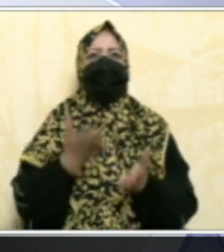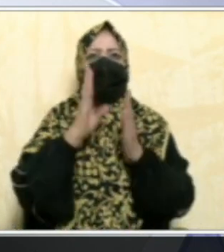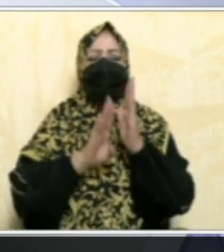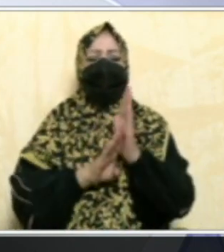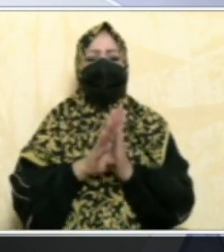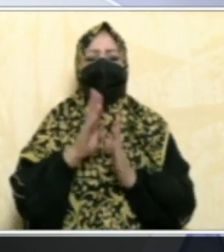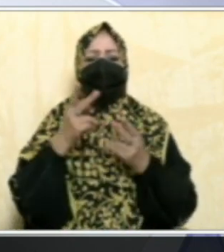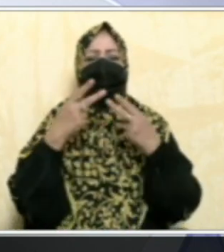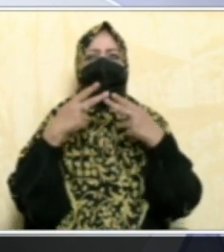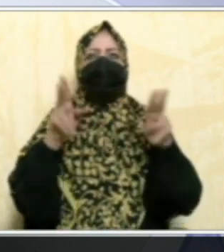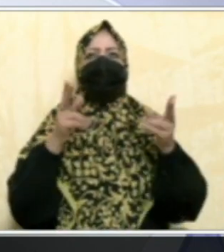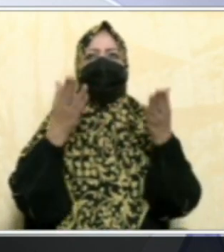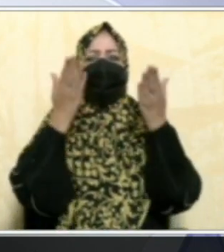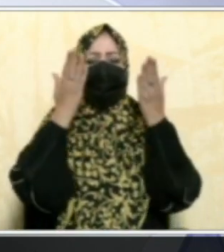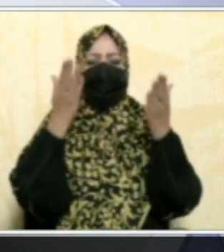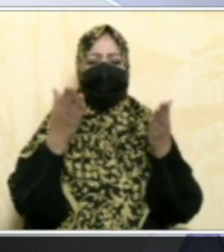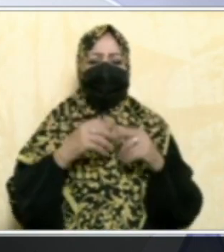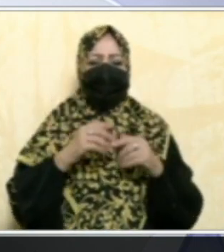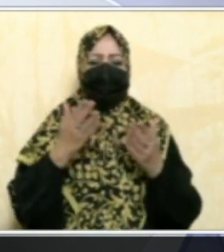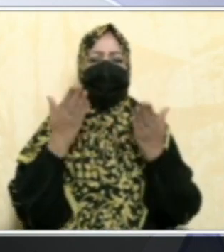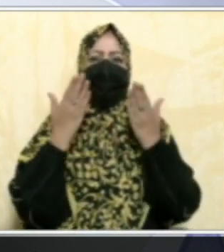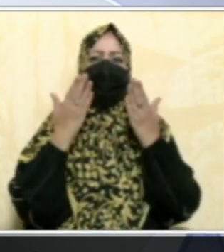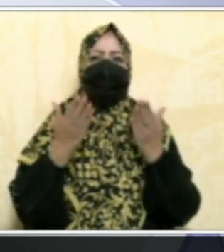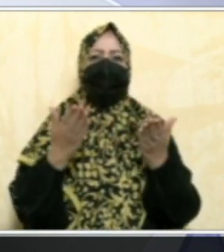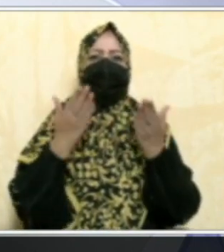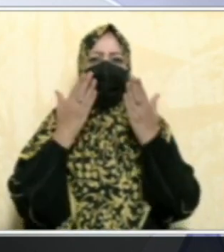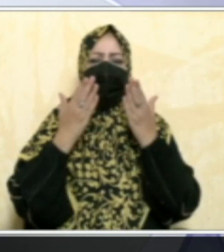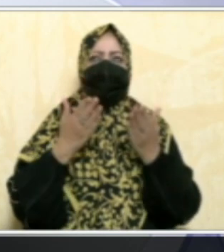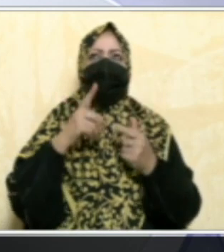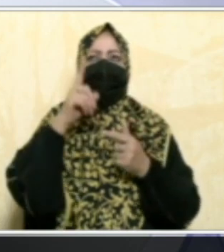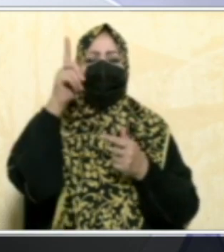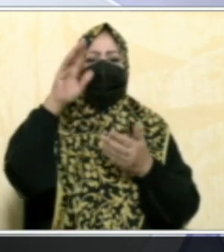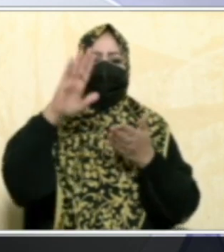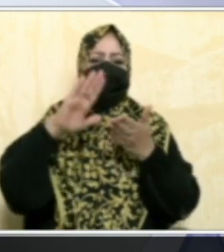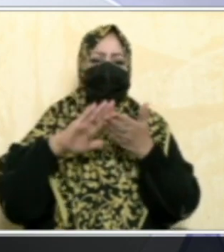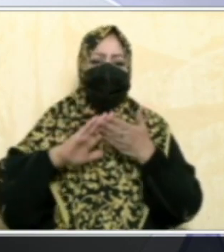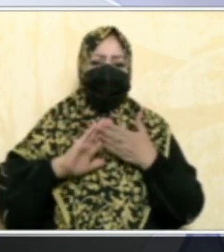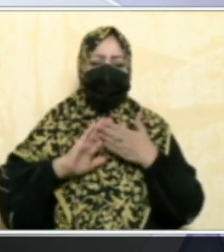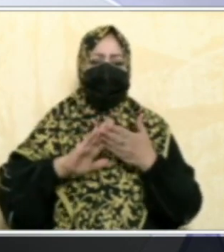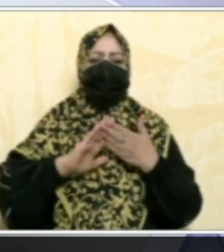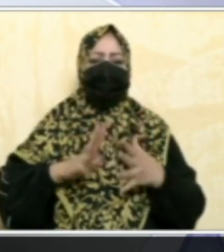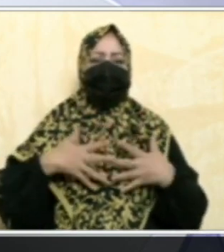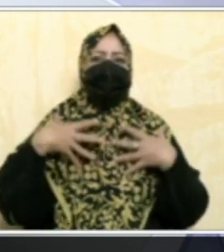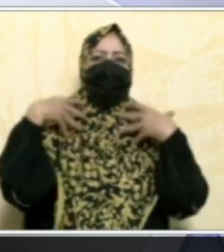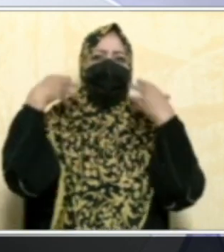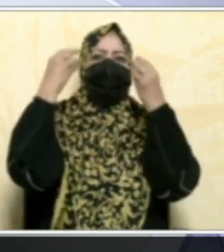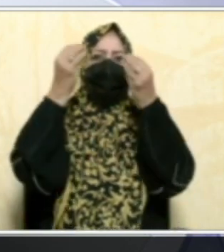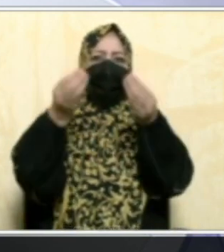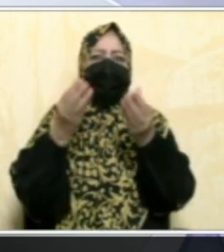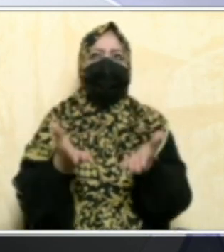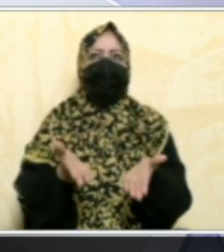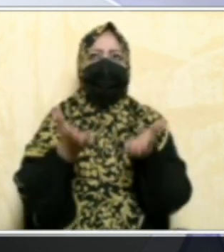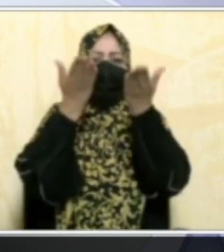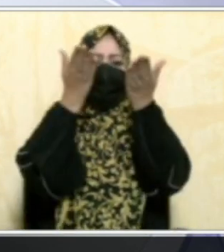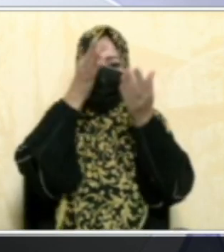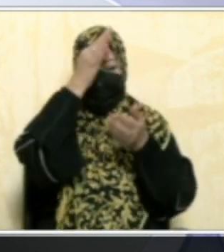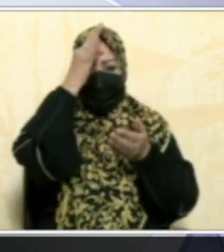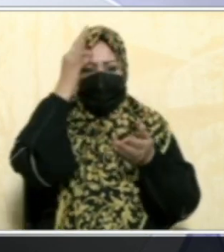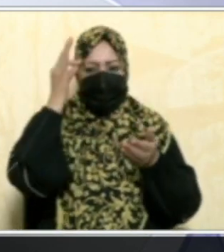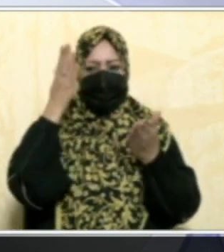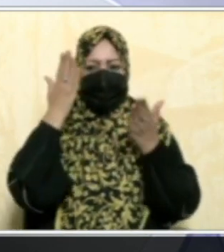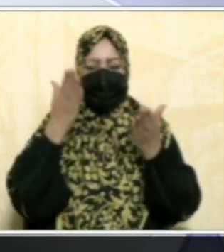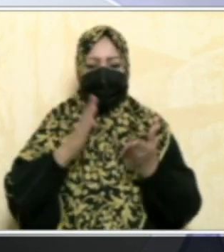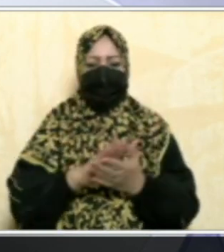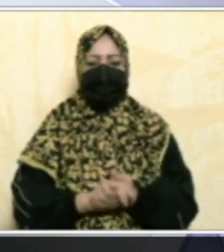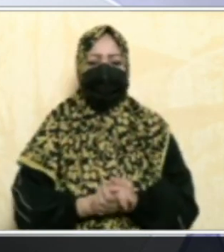به وأن يثيبك على ذلك ولك مثله وزيادة بإذن الله. الأخت أم محمد من طرابلس تسأل،